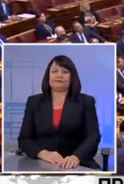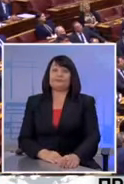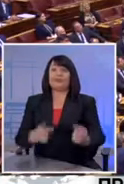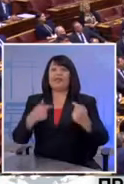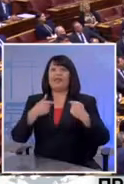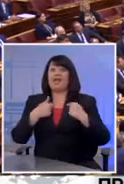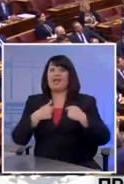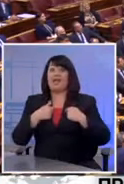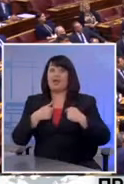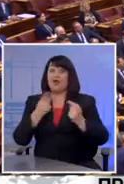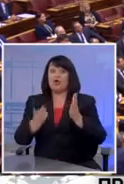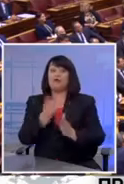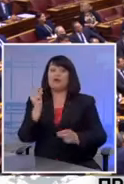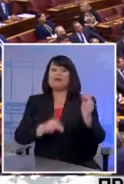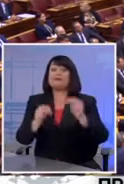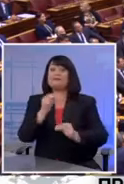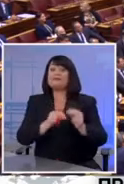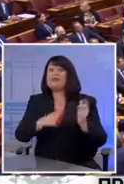Γιατί τέτοιος εκνευρισμός